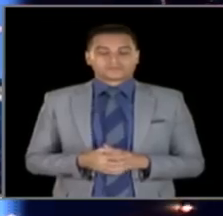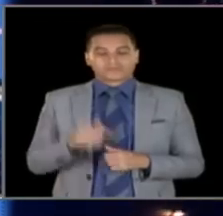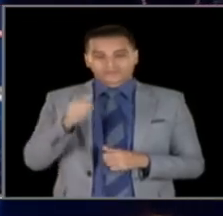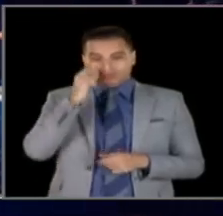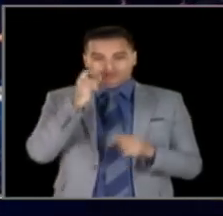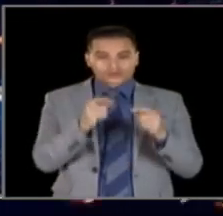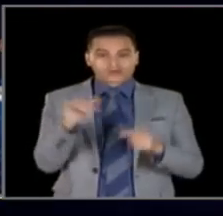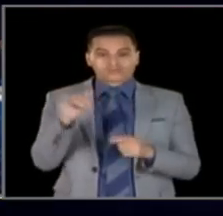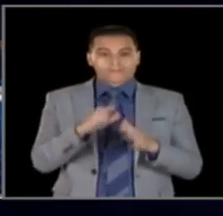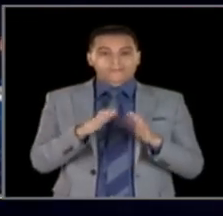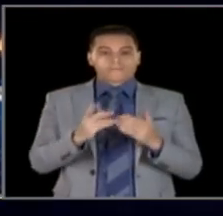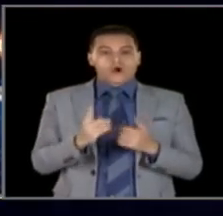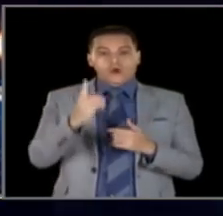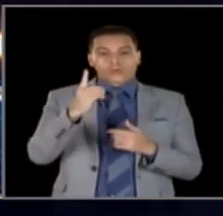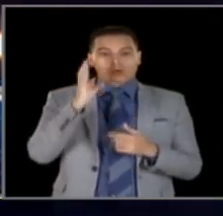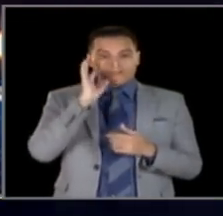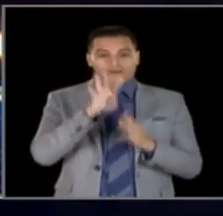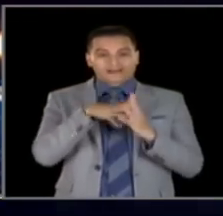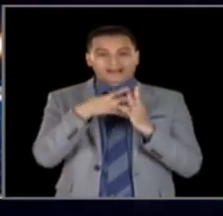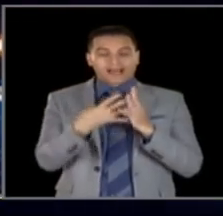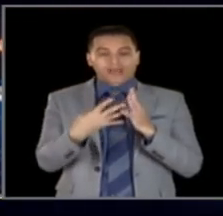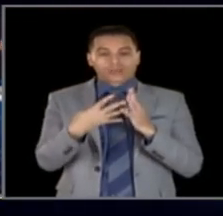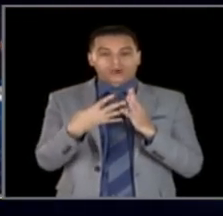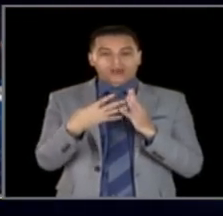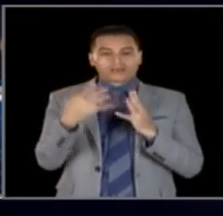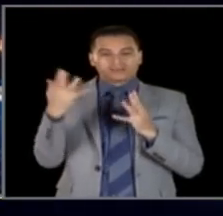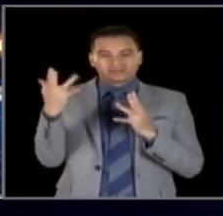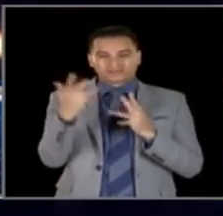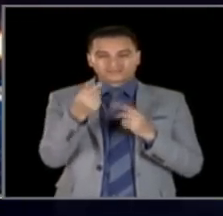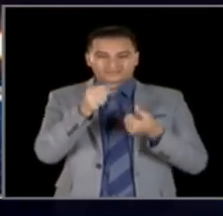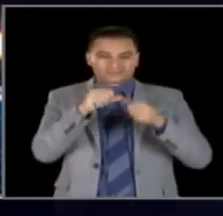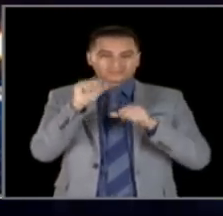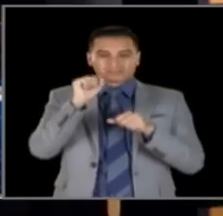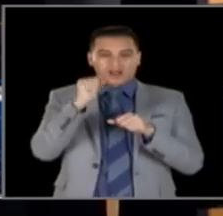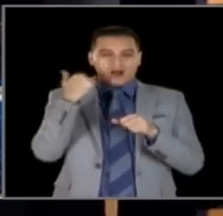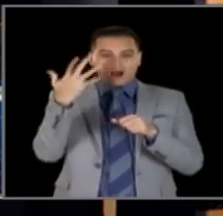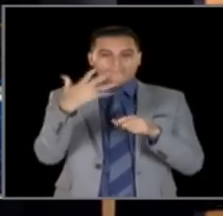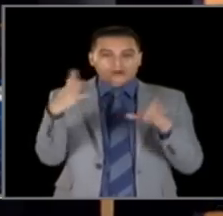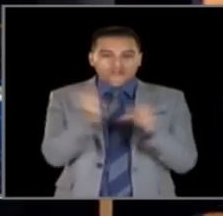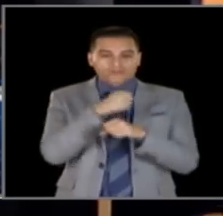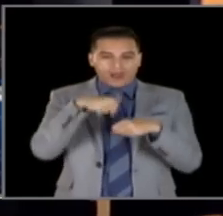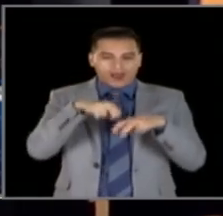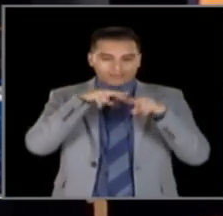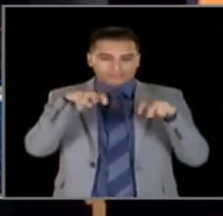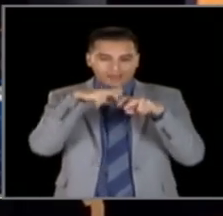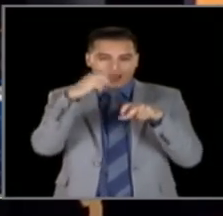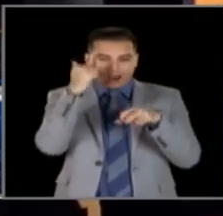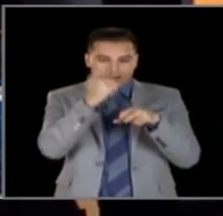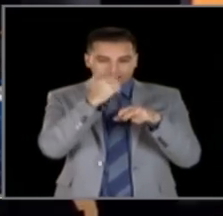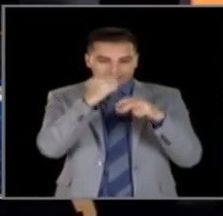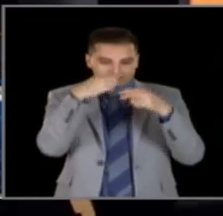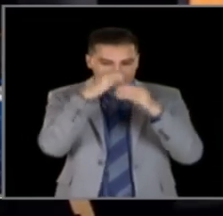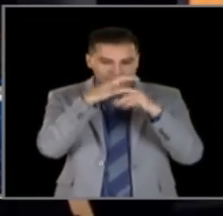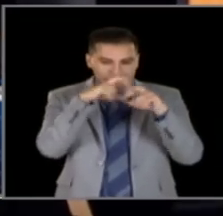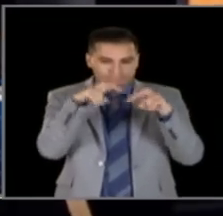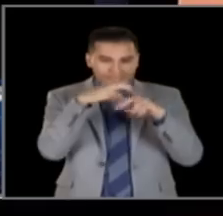أحد عناصر المجموعة الأولى بالجدول الدوري تم اكتشافه عبر التحليل الطيفي